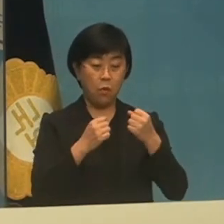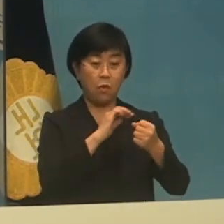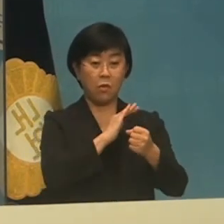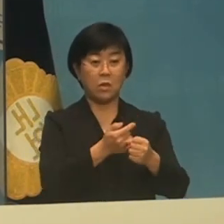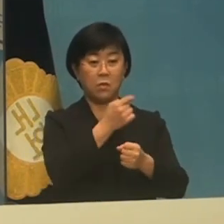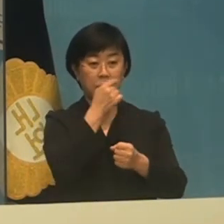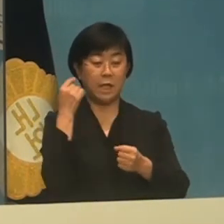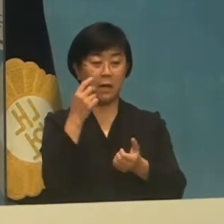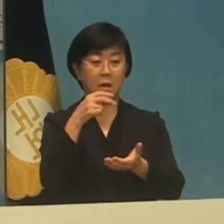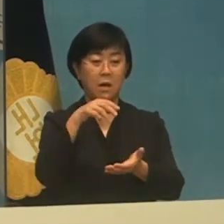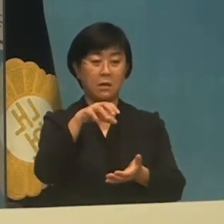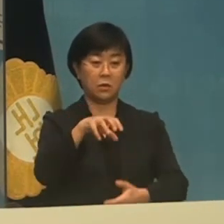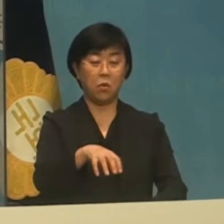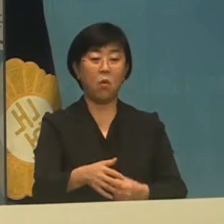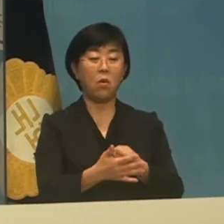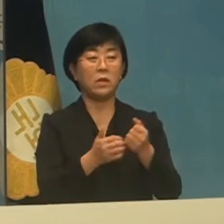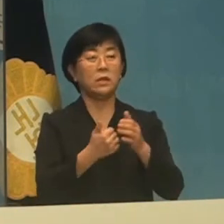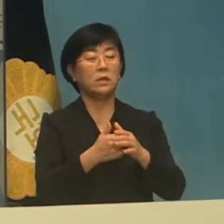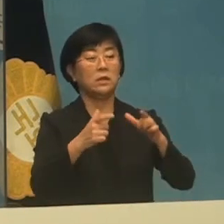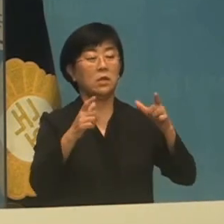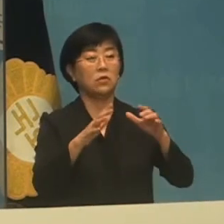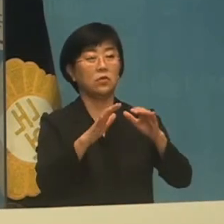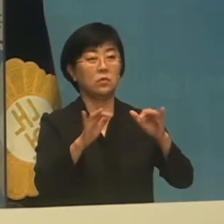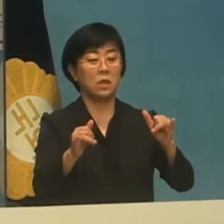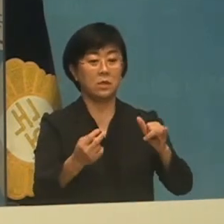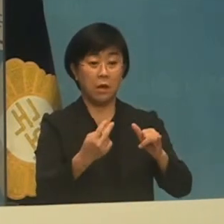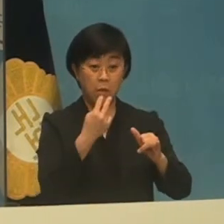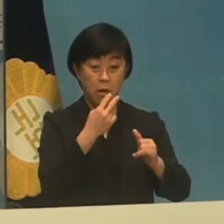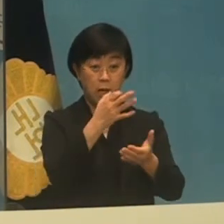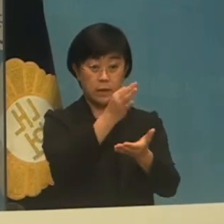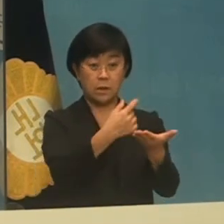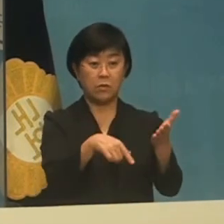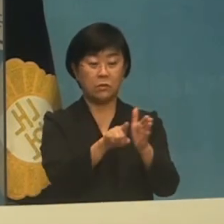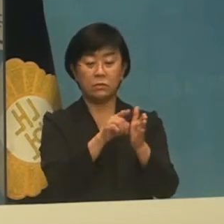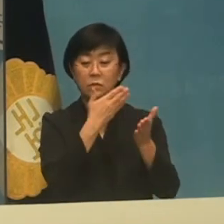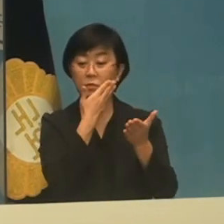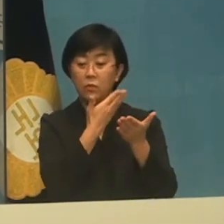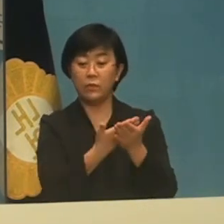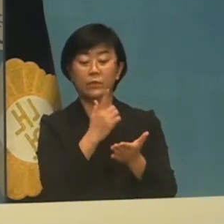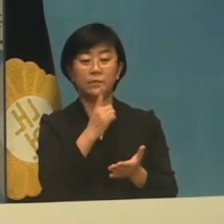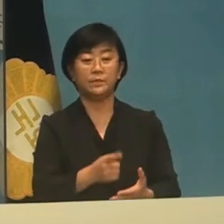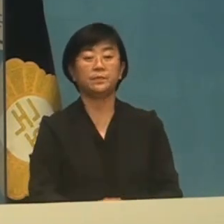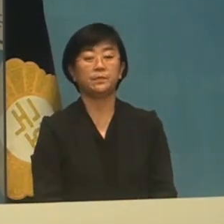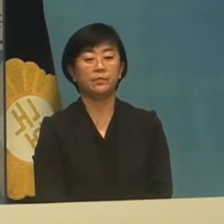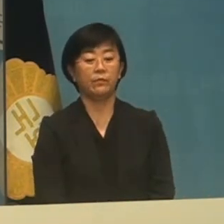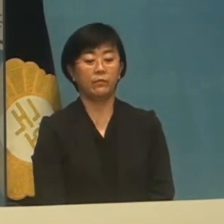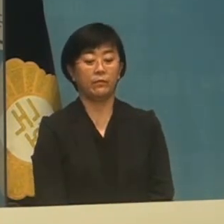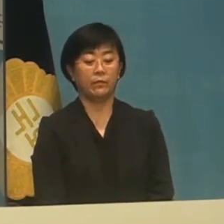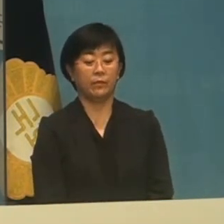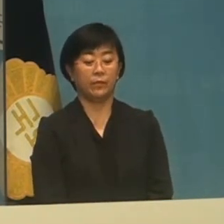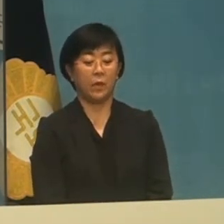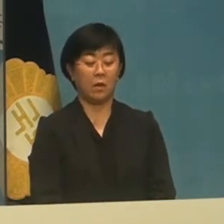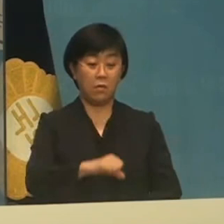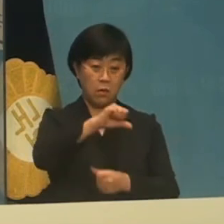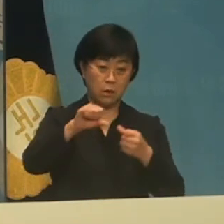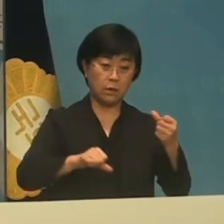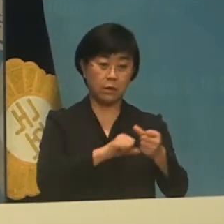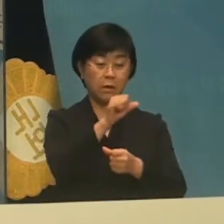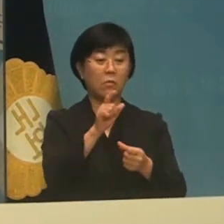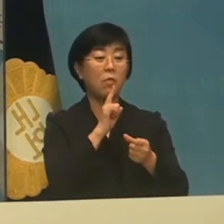보장, 지역주민들의 생명, 건강가치를 위해 중요하다. 작업환경